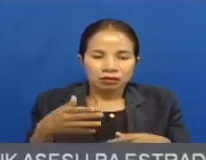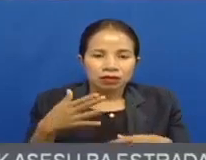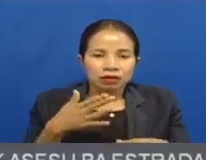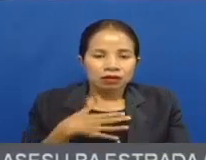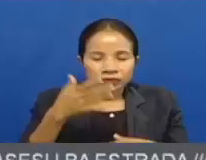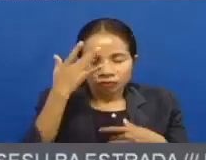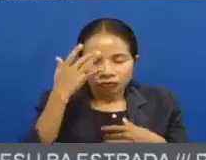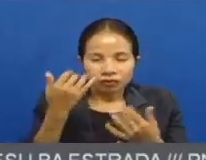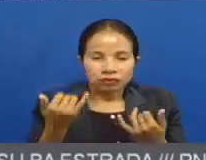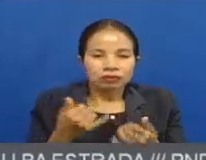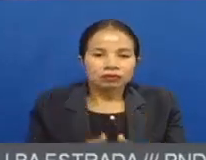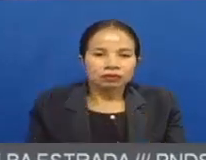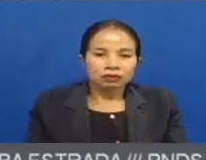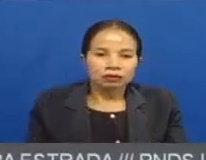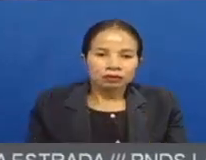awarrak moras.